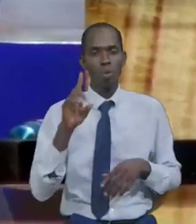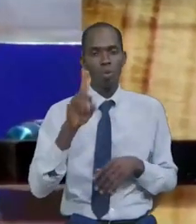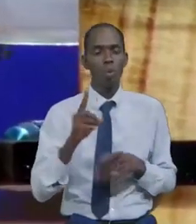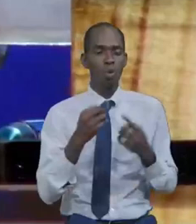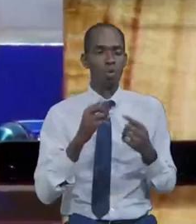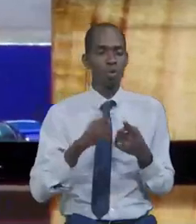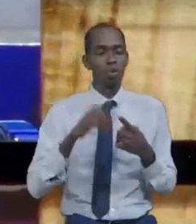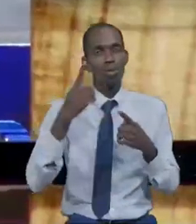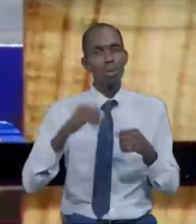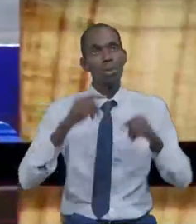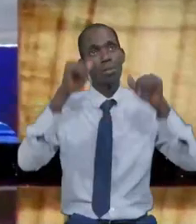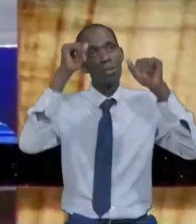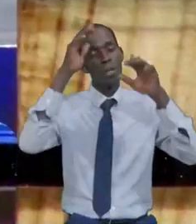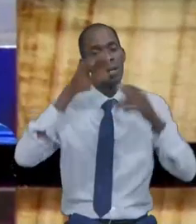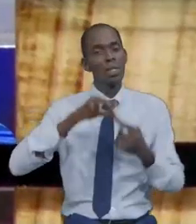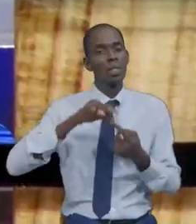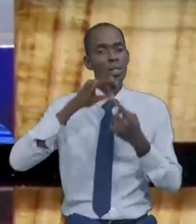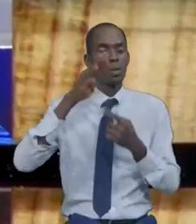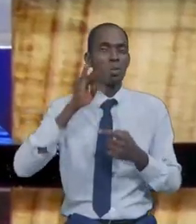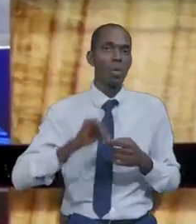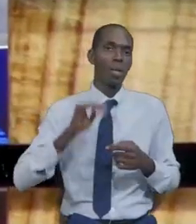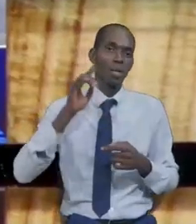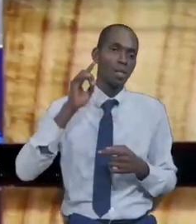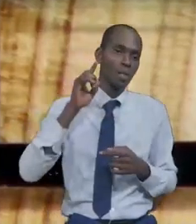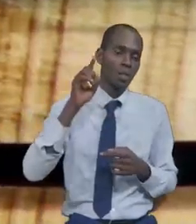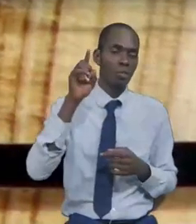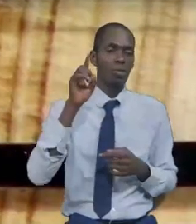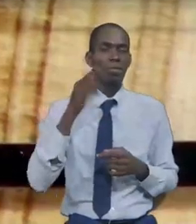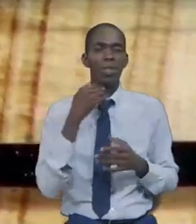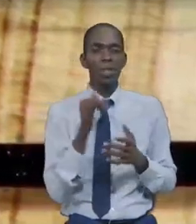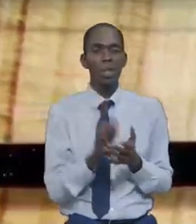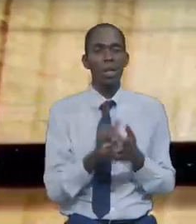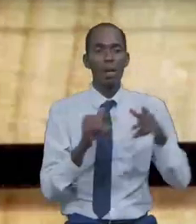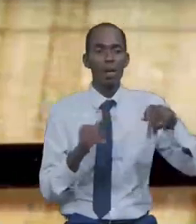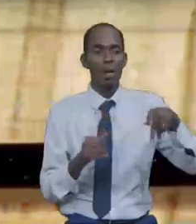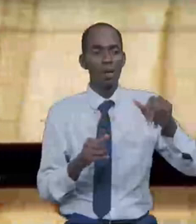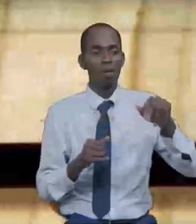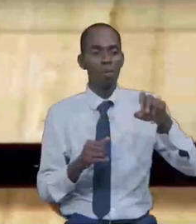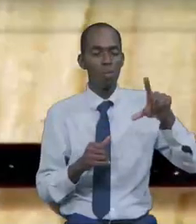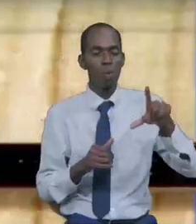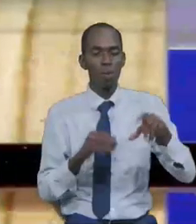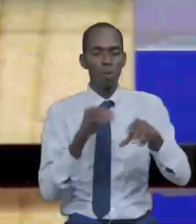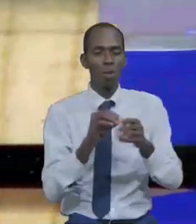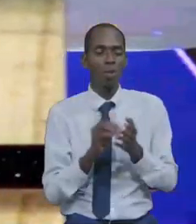lui. Ainsi, l'apôtre Paul, dans son témoignage,